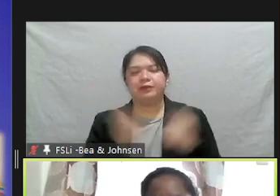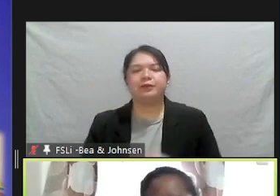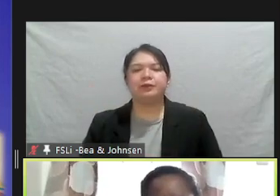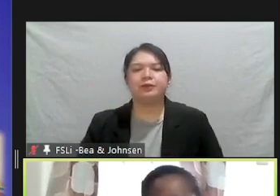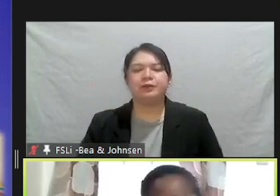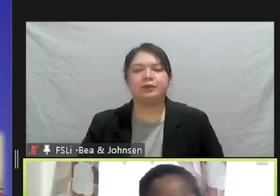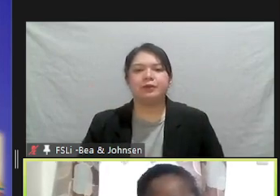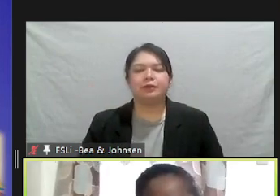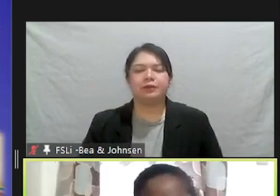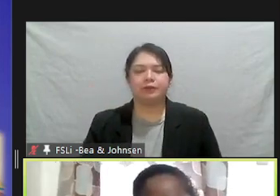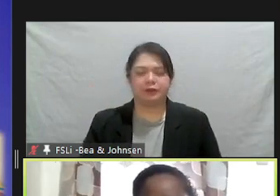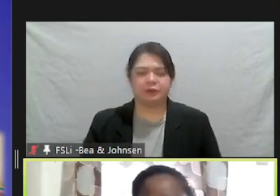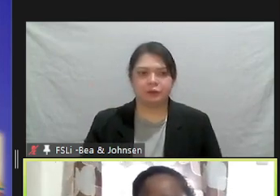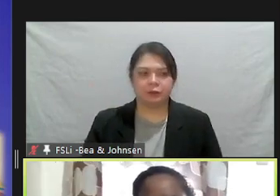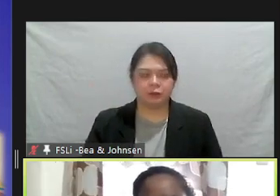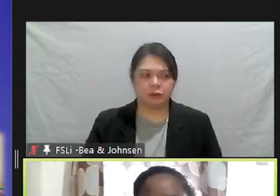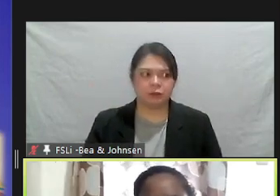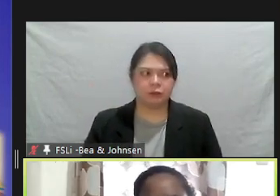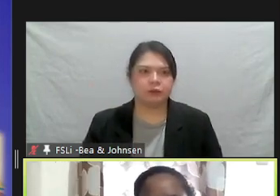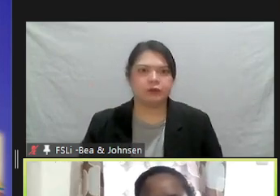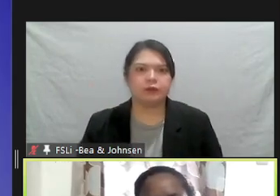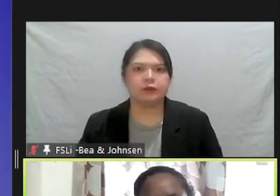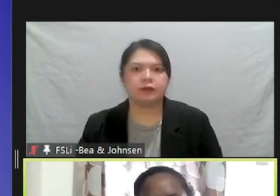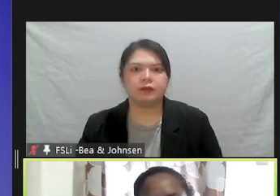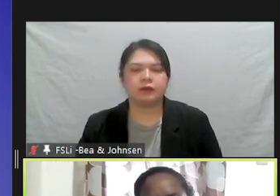Next slide po, ma'am.